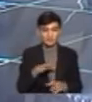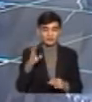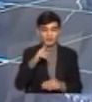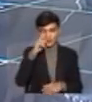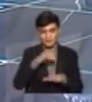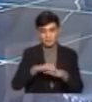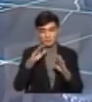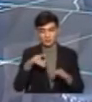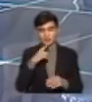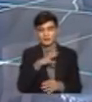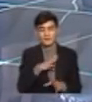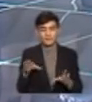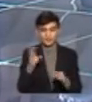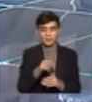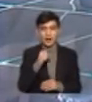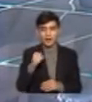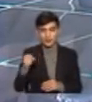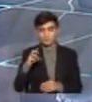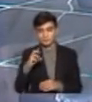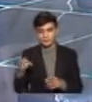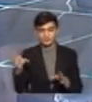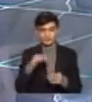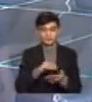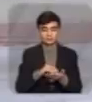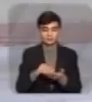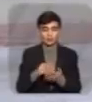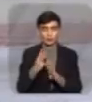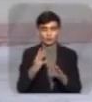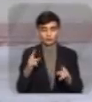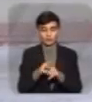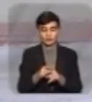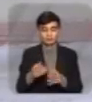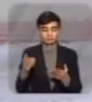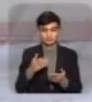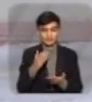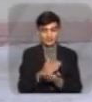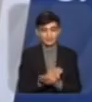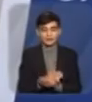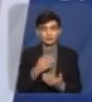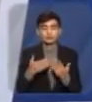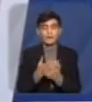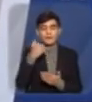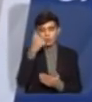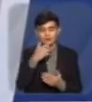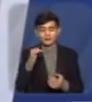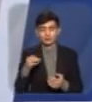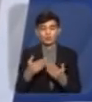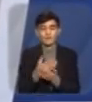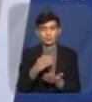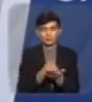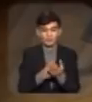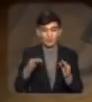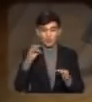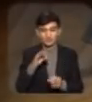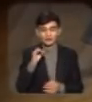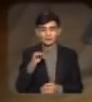әліппе бойынша кезекпен қабылдап жатқандарын айтады. Жаңа жылдан бастап жаңарған атаулы әлеуметтік көмек әсіресе көп балалы